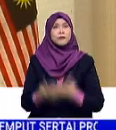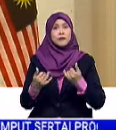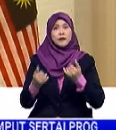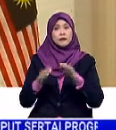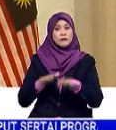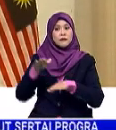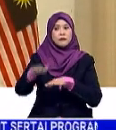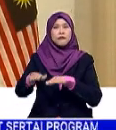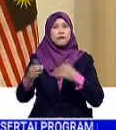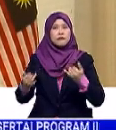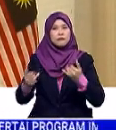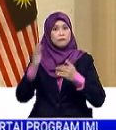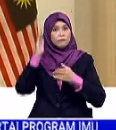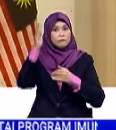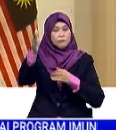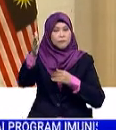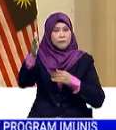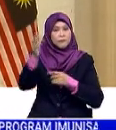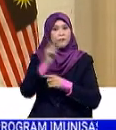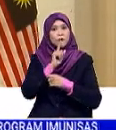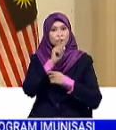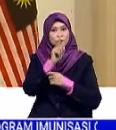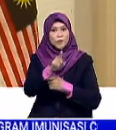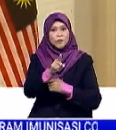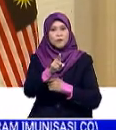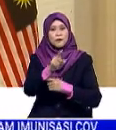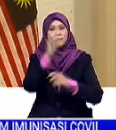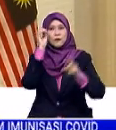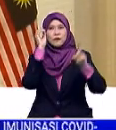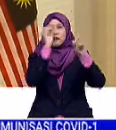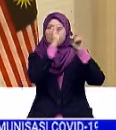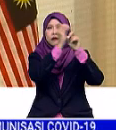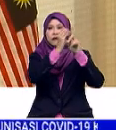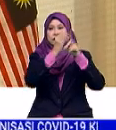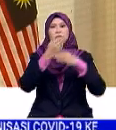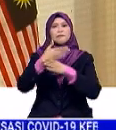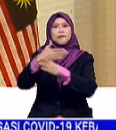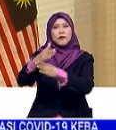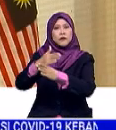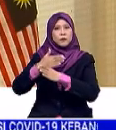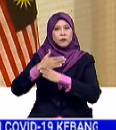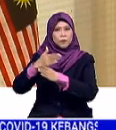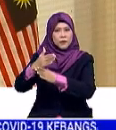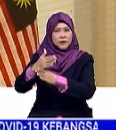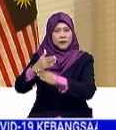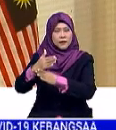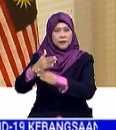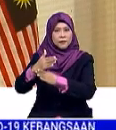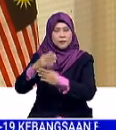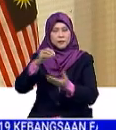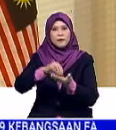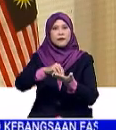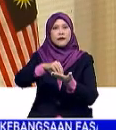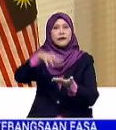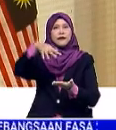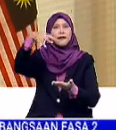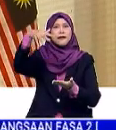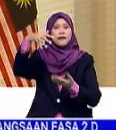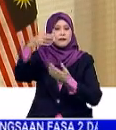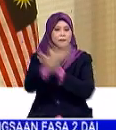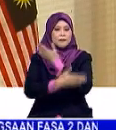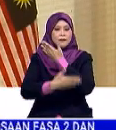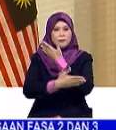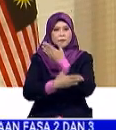ini ialah memastikan matlamat mewujudkan perkongsian kemakmuran negara